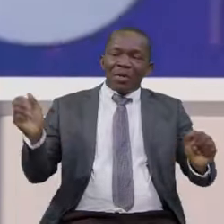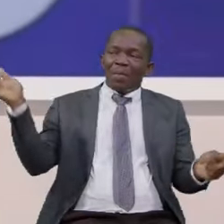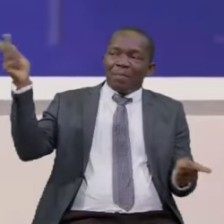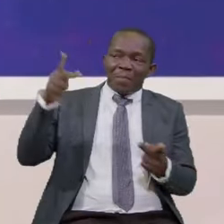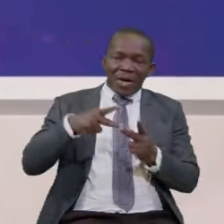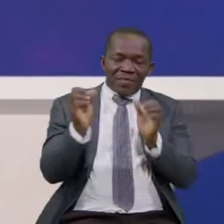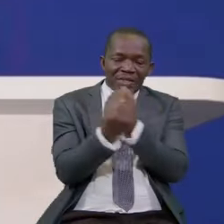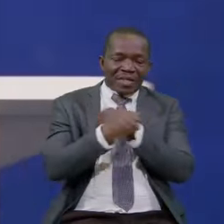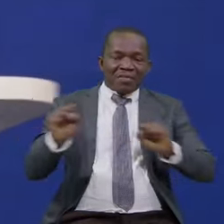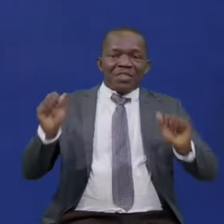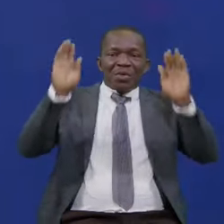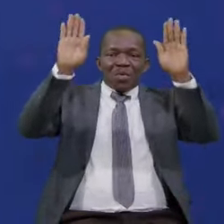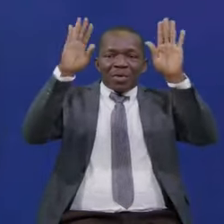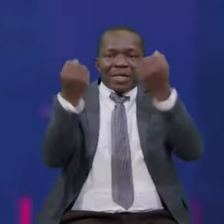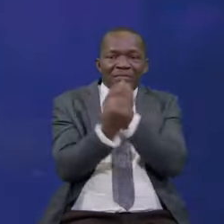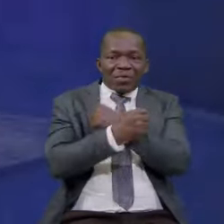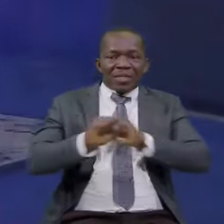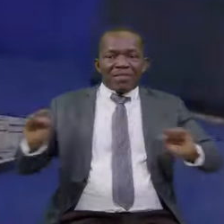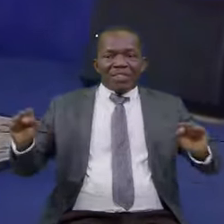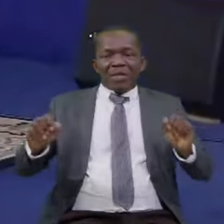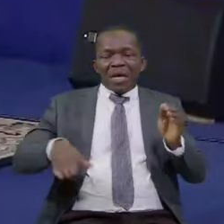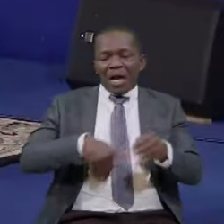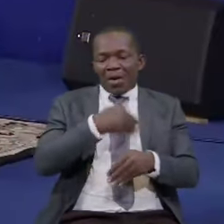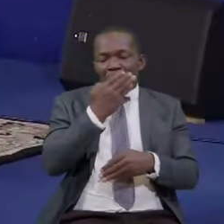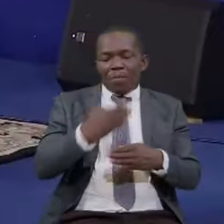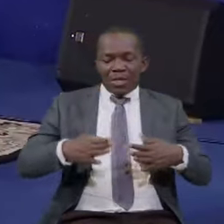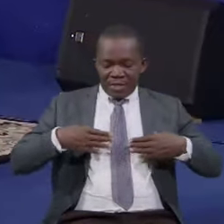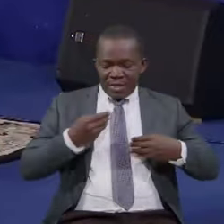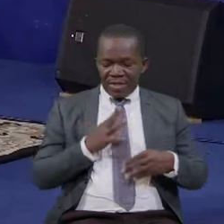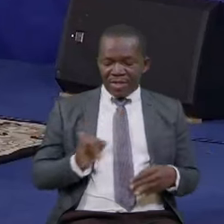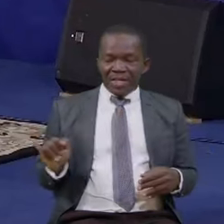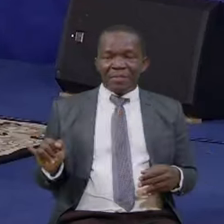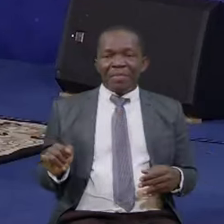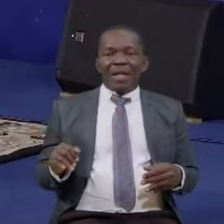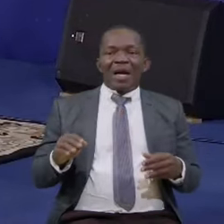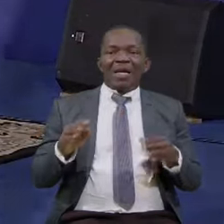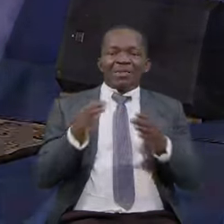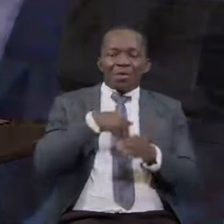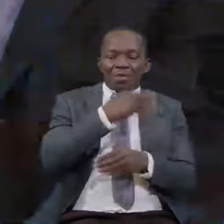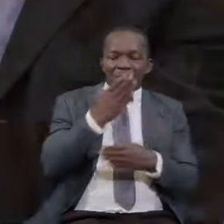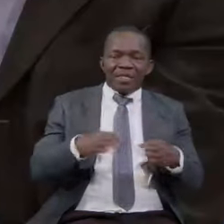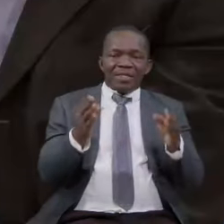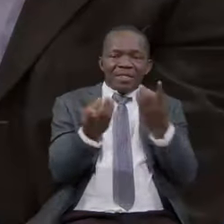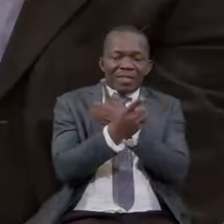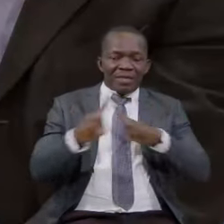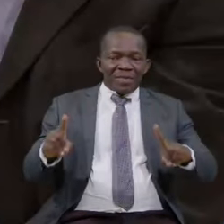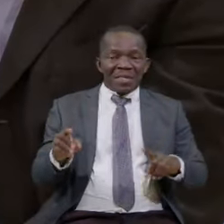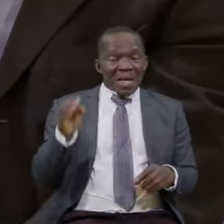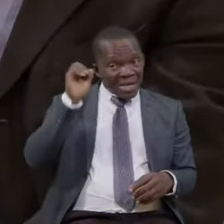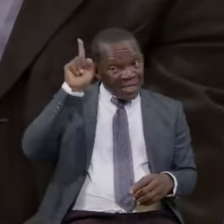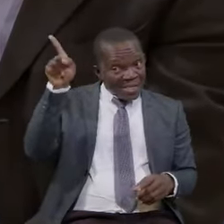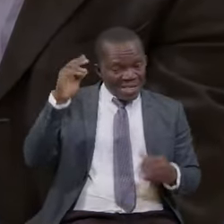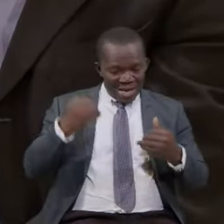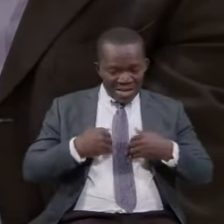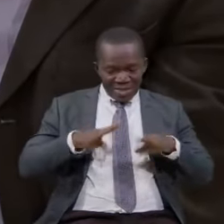salut merveilleux et la guérison totale la délivrance totale il t'a donné ça maintenant et dans